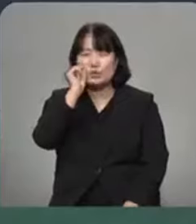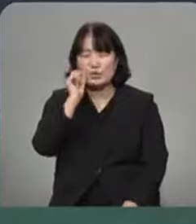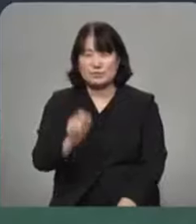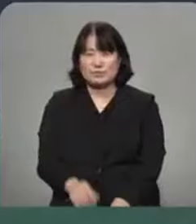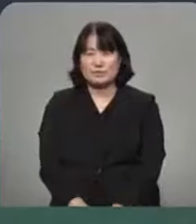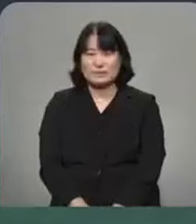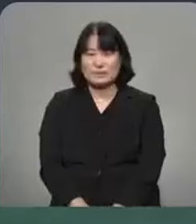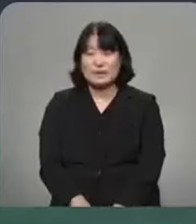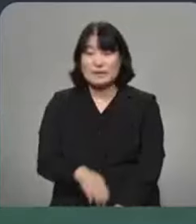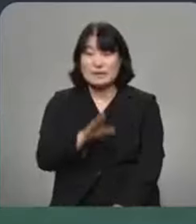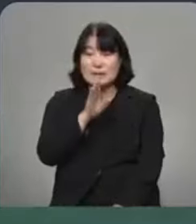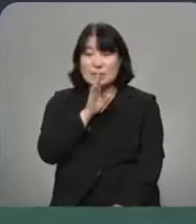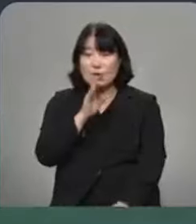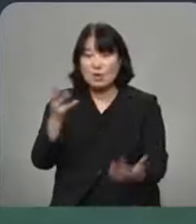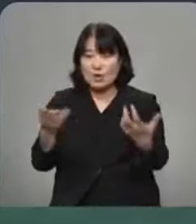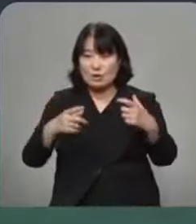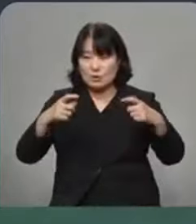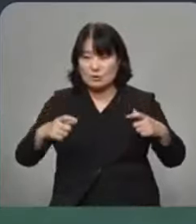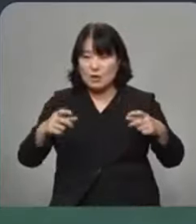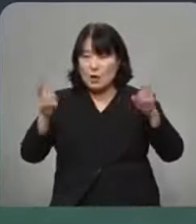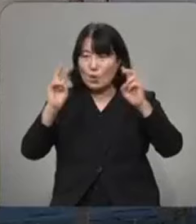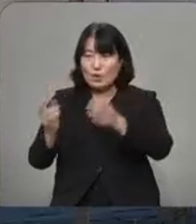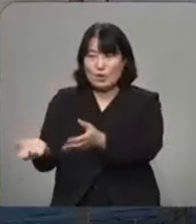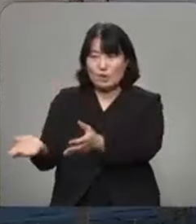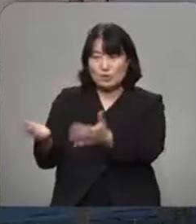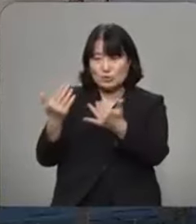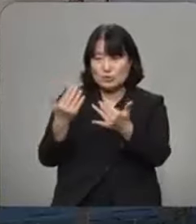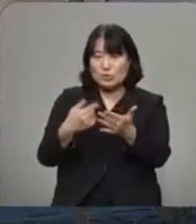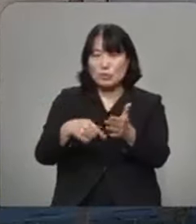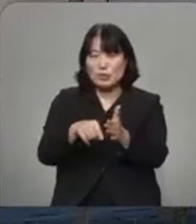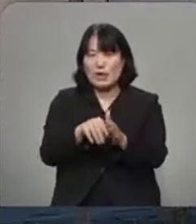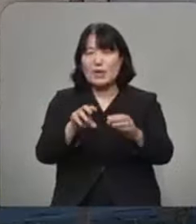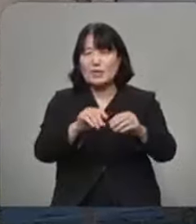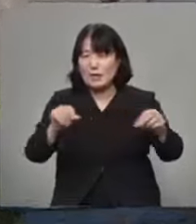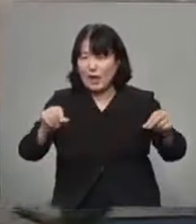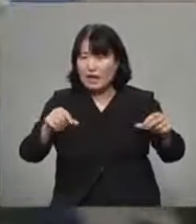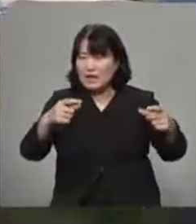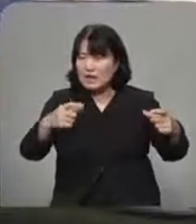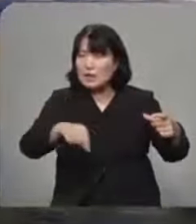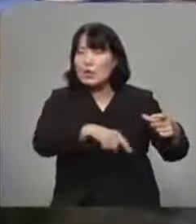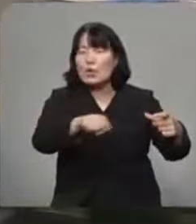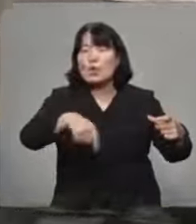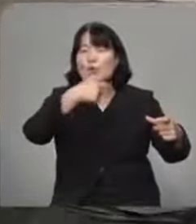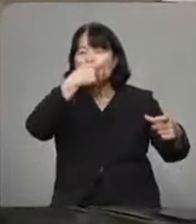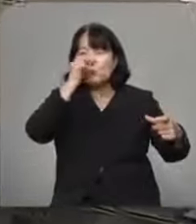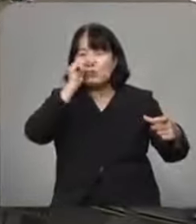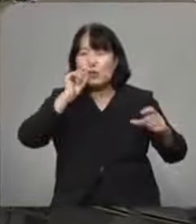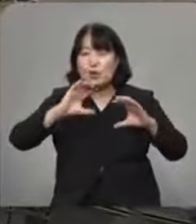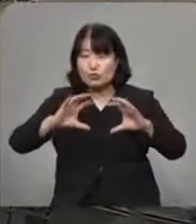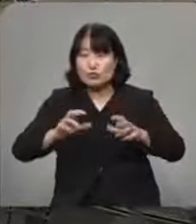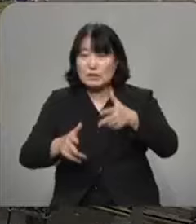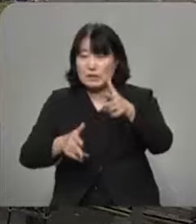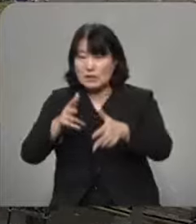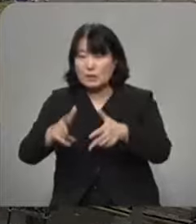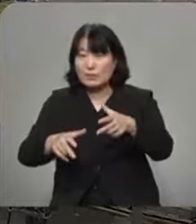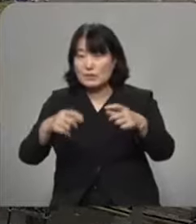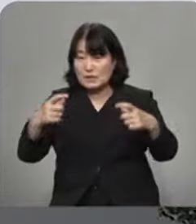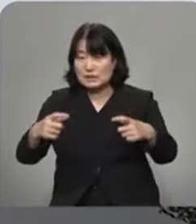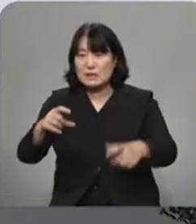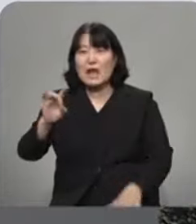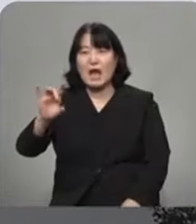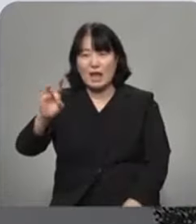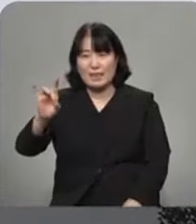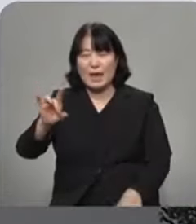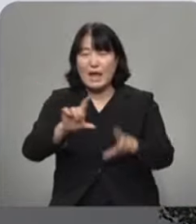실제로 강원도의 경우 기업을 위한 땅부터 부족합니다 강원도 내 국가 산업 단지는 한 곳뿐 일반